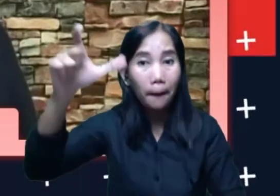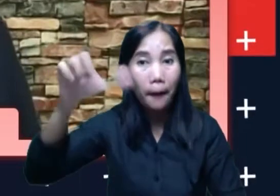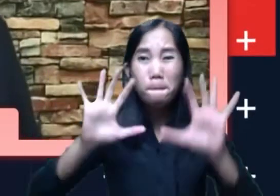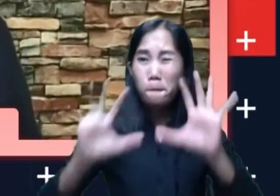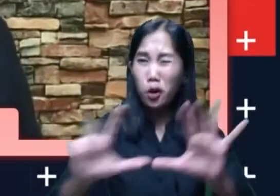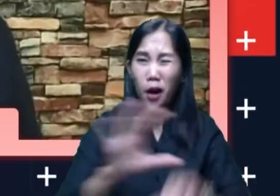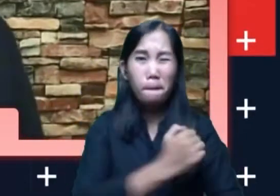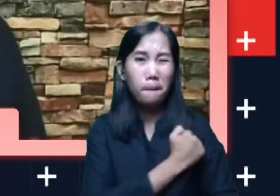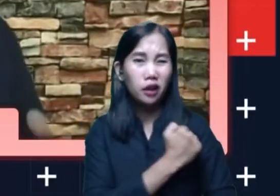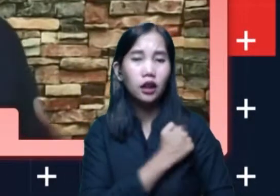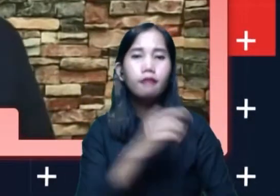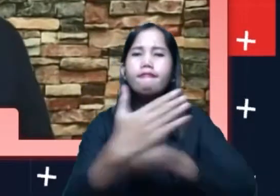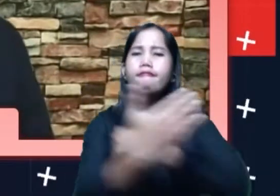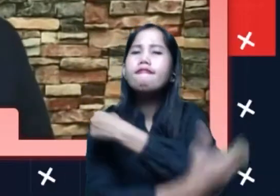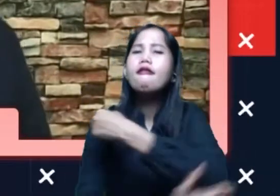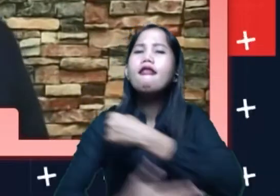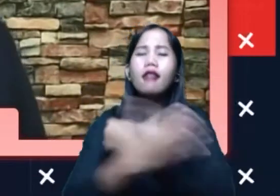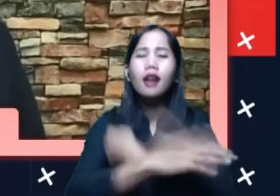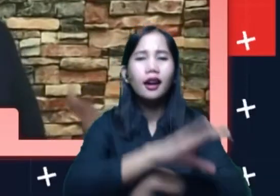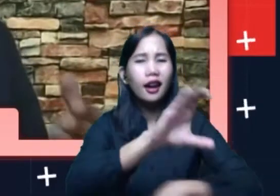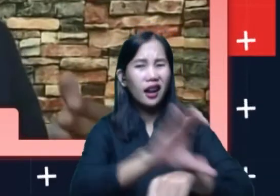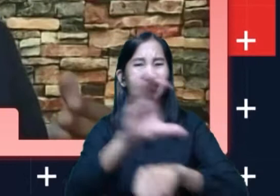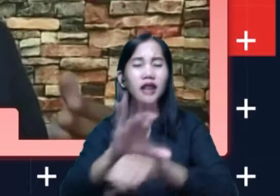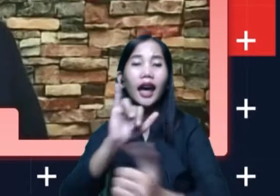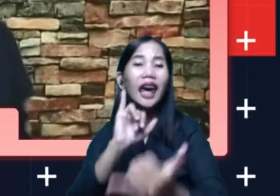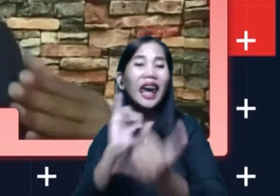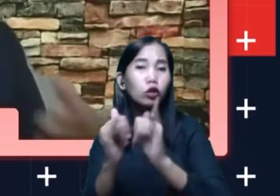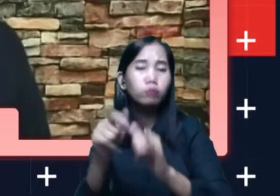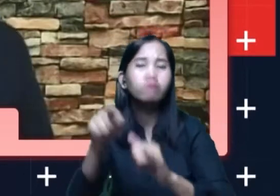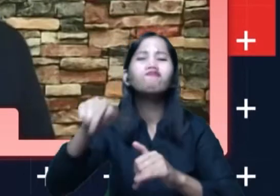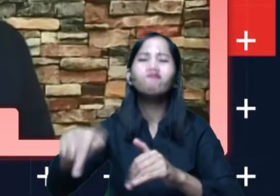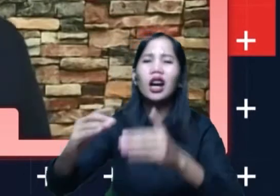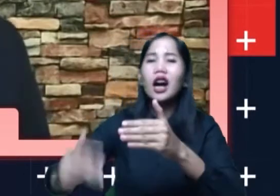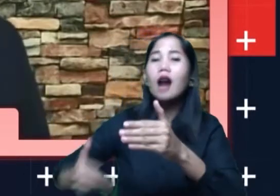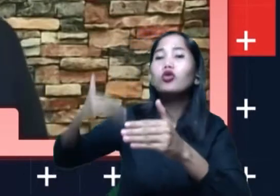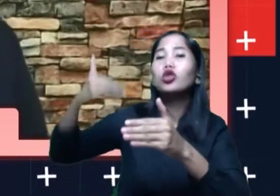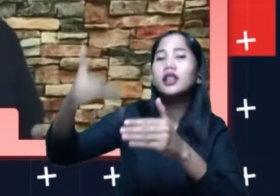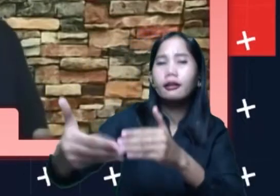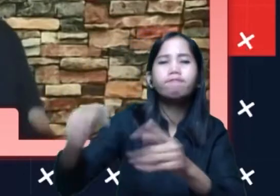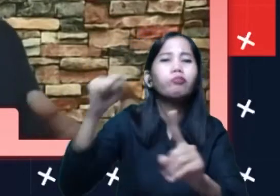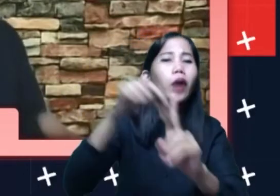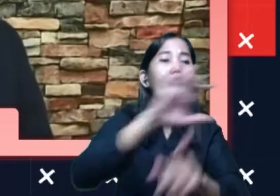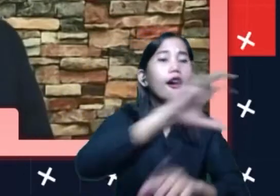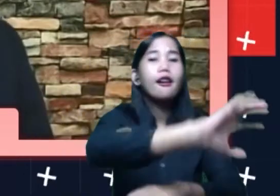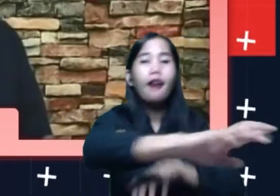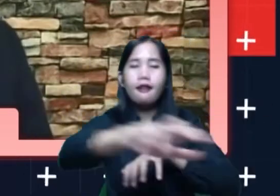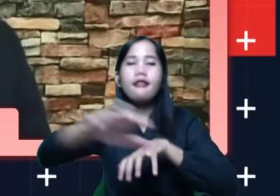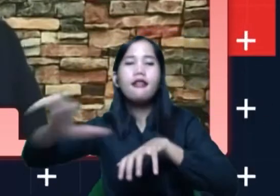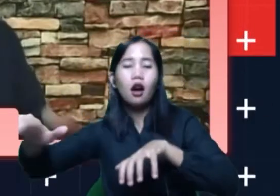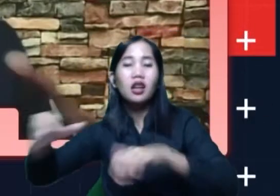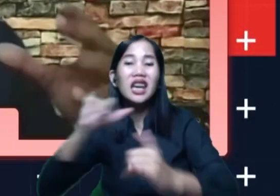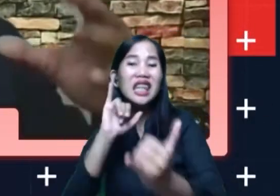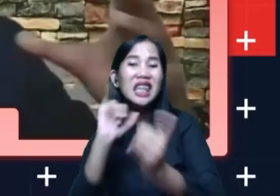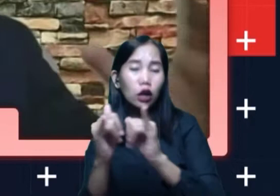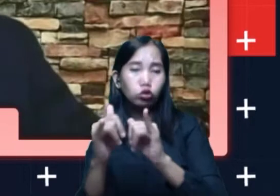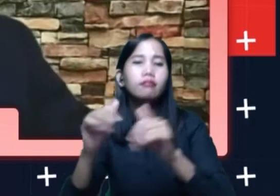Yerusalem, lalu dengan dikabarkannya Injil melalui pelayanan rasul-rasul, termasuk Rasul Paulus, maka gereja